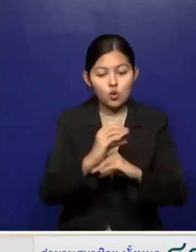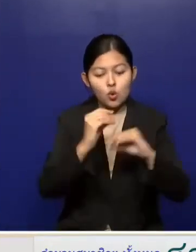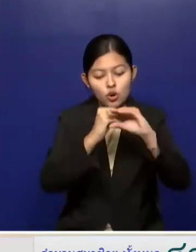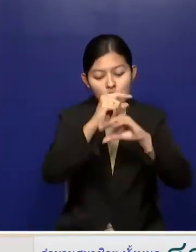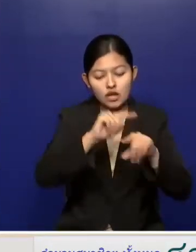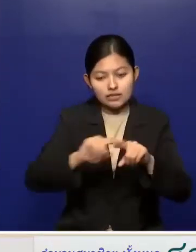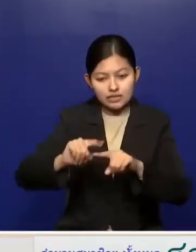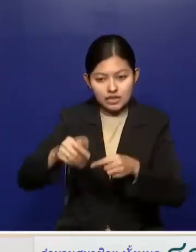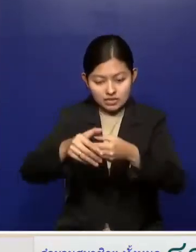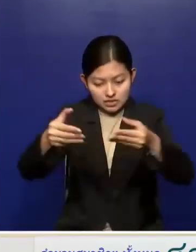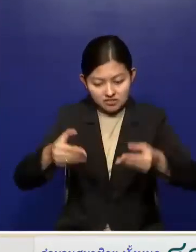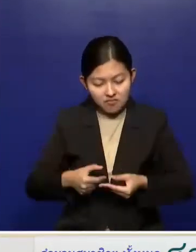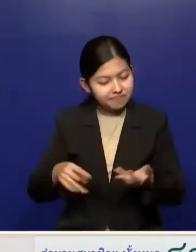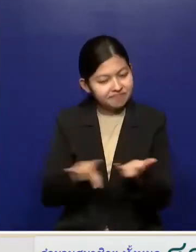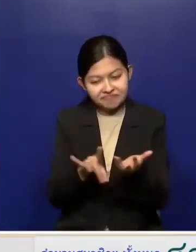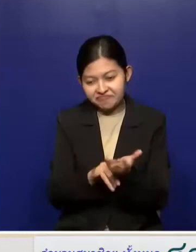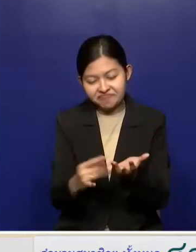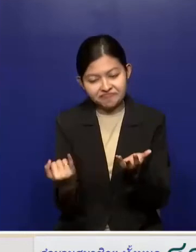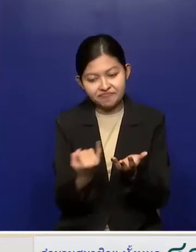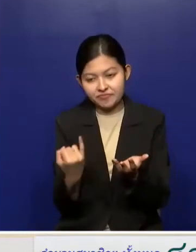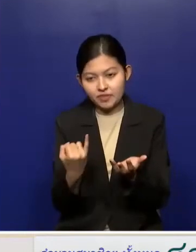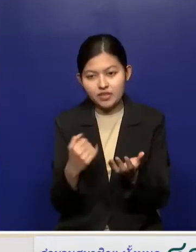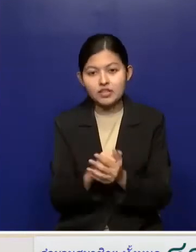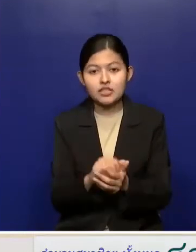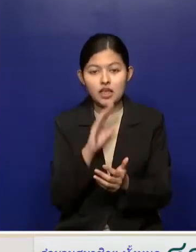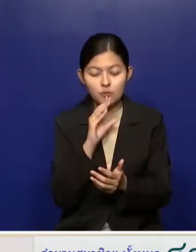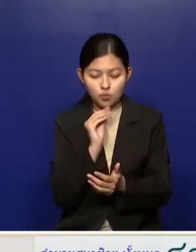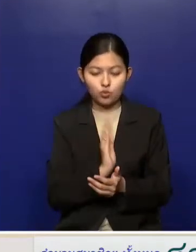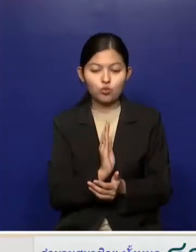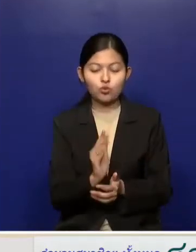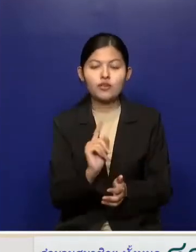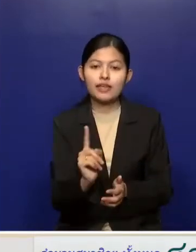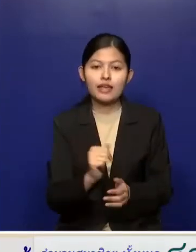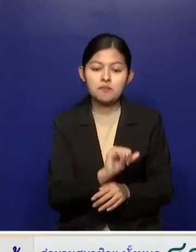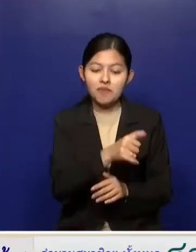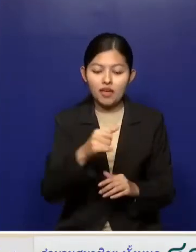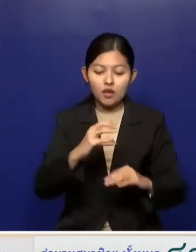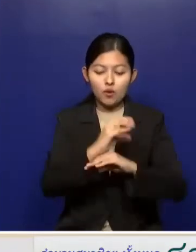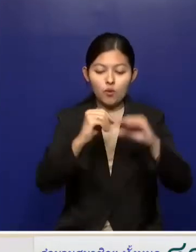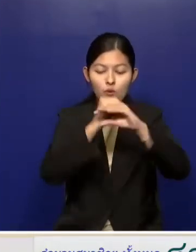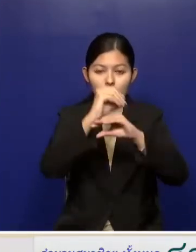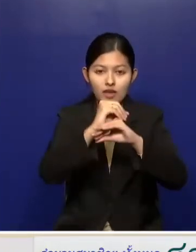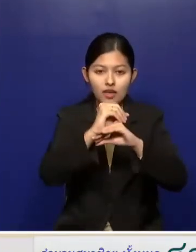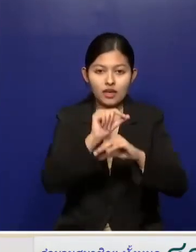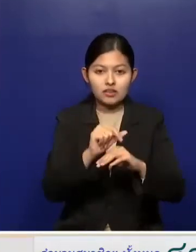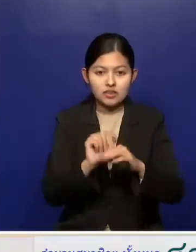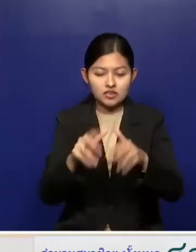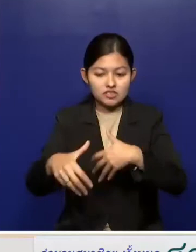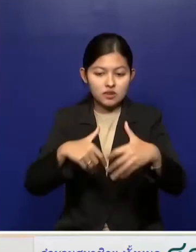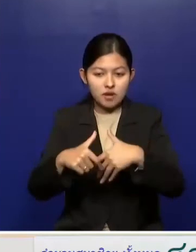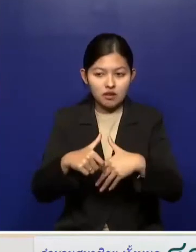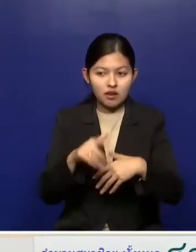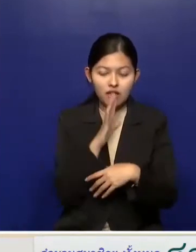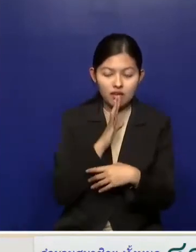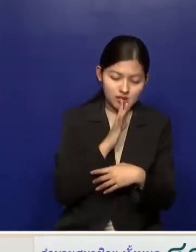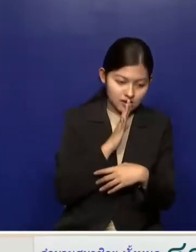ได้รายงานที่ไม่มประสิทธิภาพถ้าใจพตงๆ คือบางโครงการเนี่ อาจจะถึงขั้นที่ชาวบ้าน เอาไปพูดกันว่